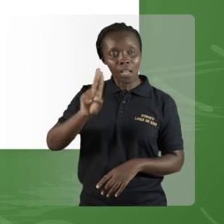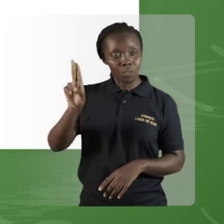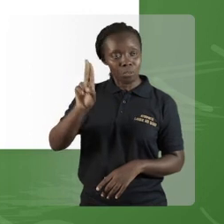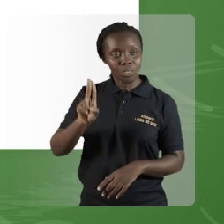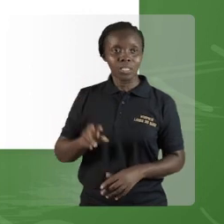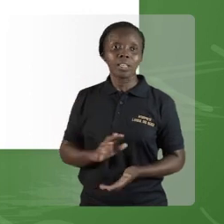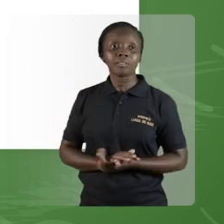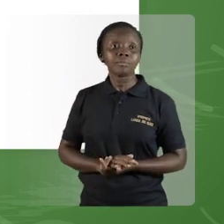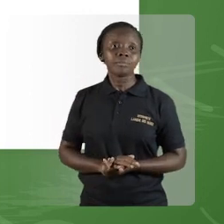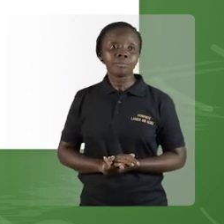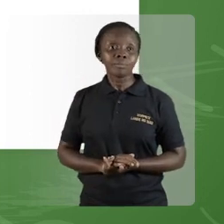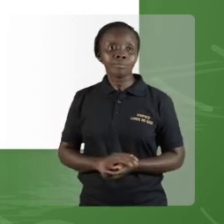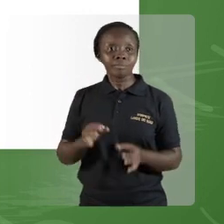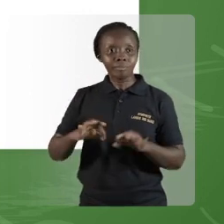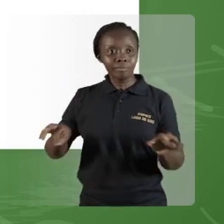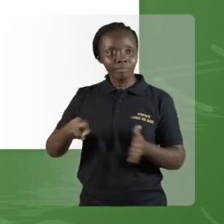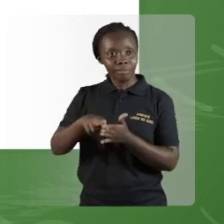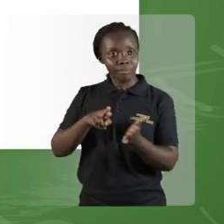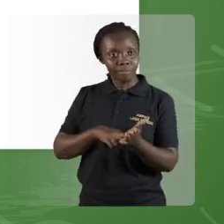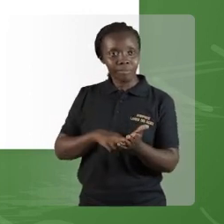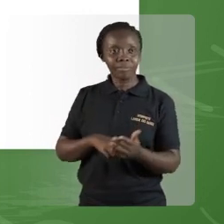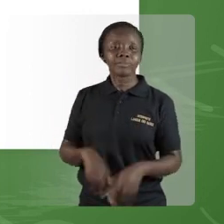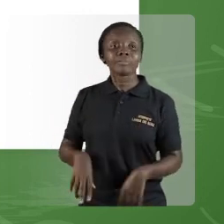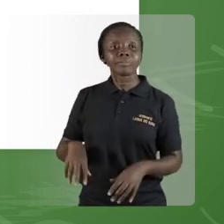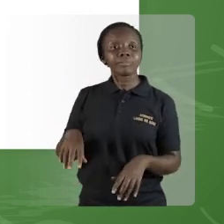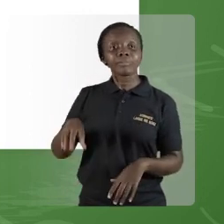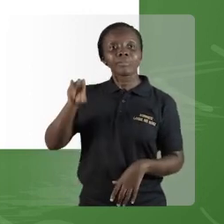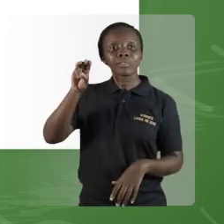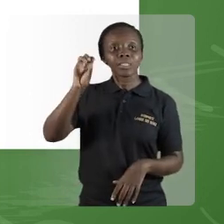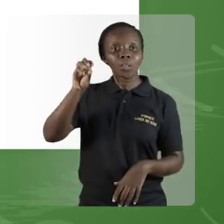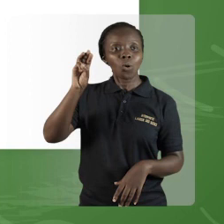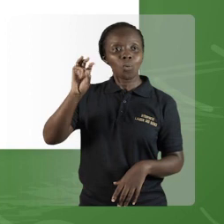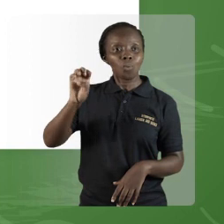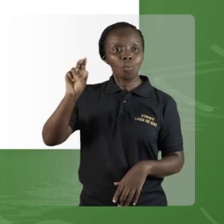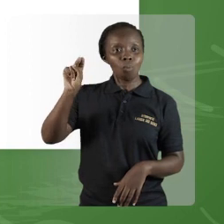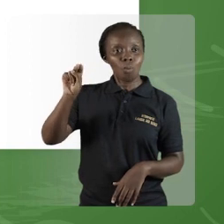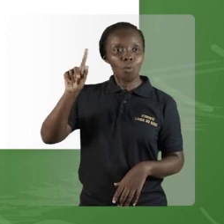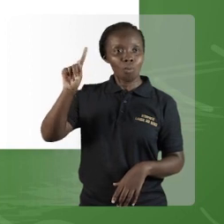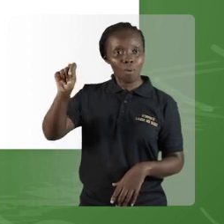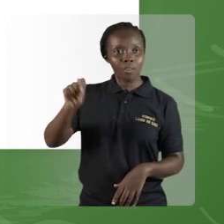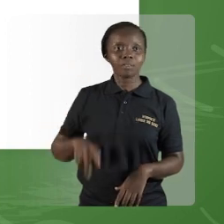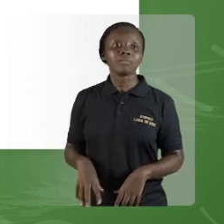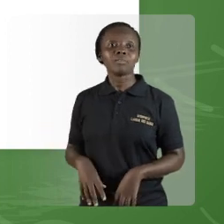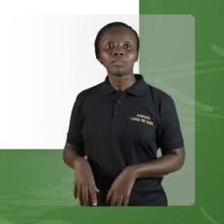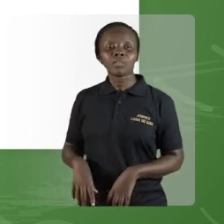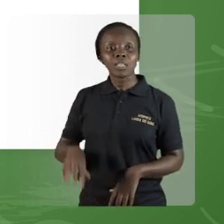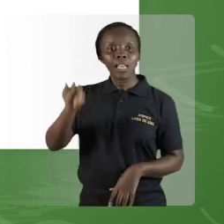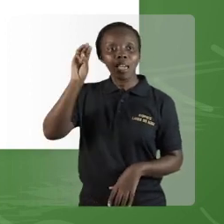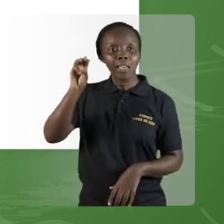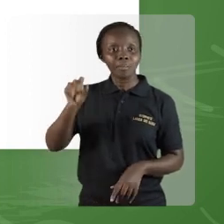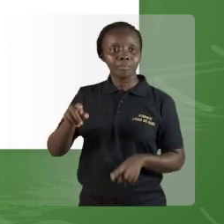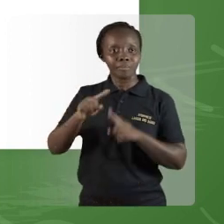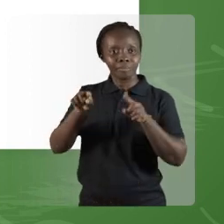delta. Alors, nous allons écrire que moment de P par rapport à delta, plus moment de